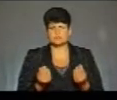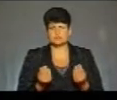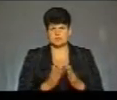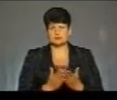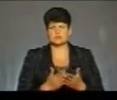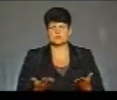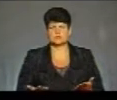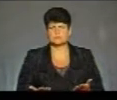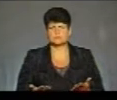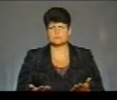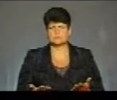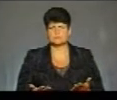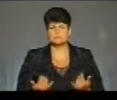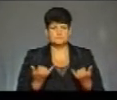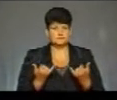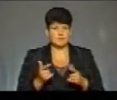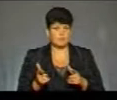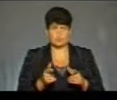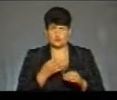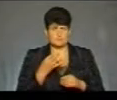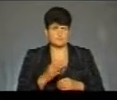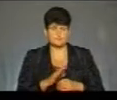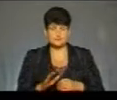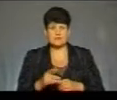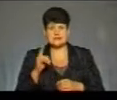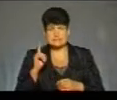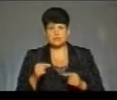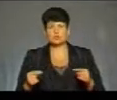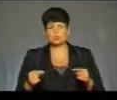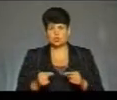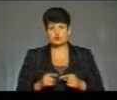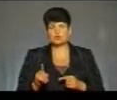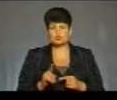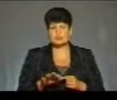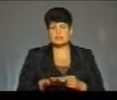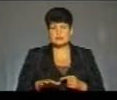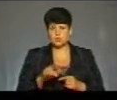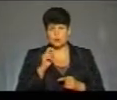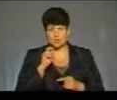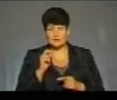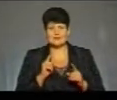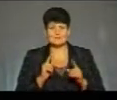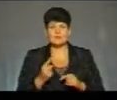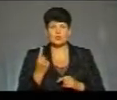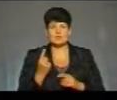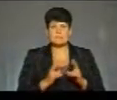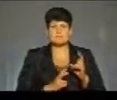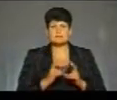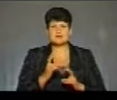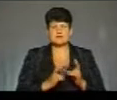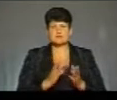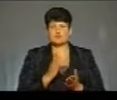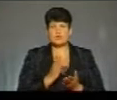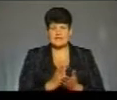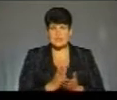книжок? Я вам зараз не готова говорити, але знаю точно, що на території України тільки одне підприємство є, яке